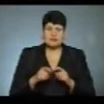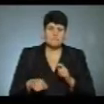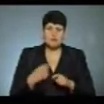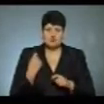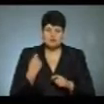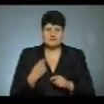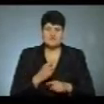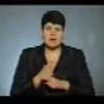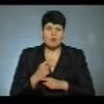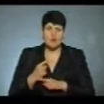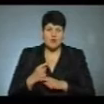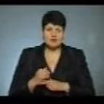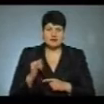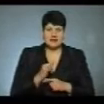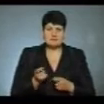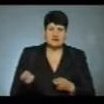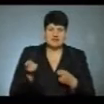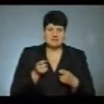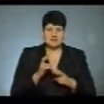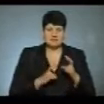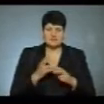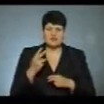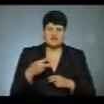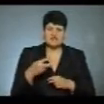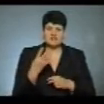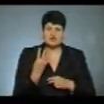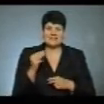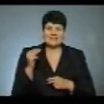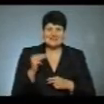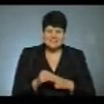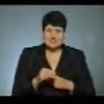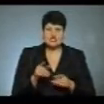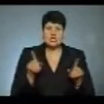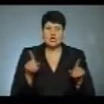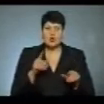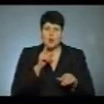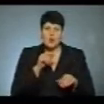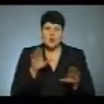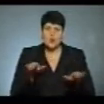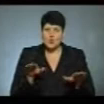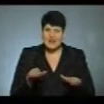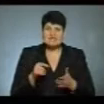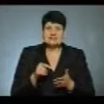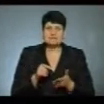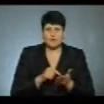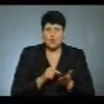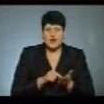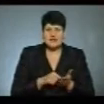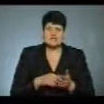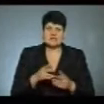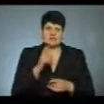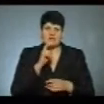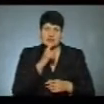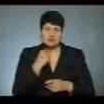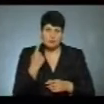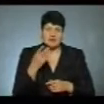карантинні заборони та завіз на підприємство 24 тисячі курей з Вінницької області, в яких був пташиний грип. Під час розслідування